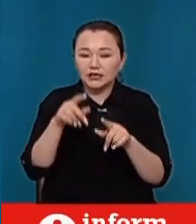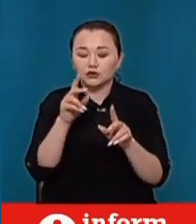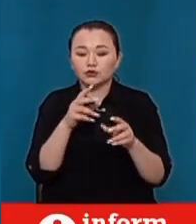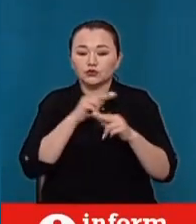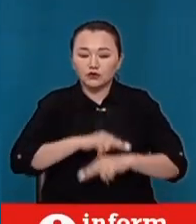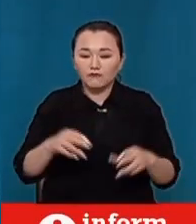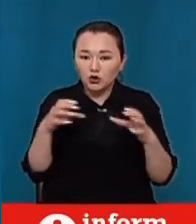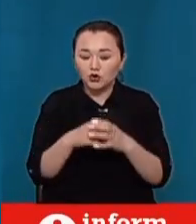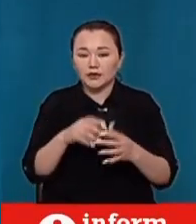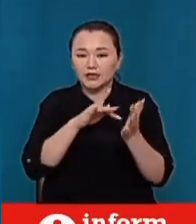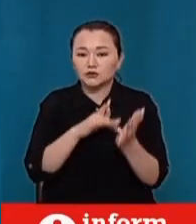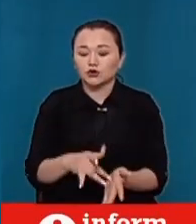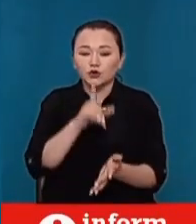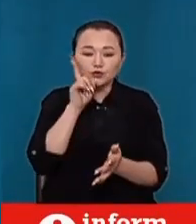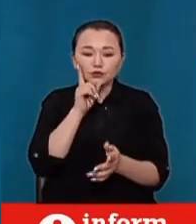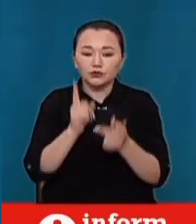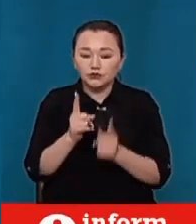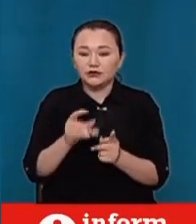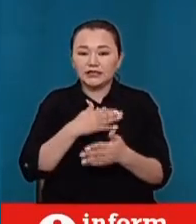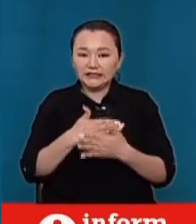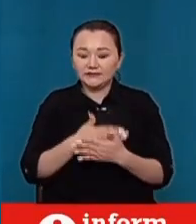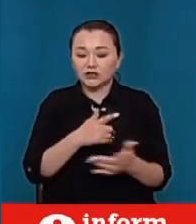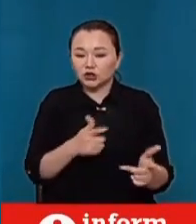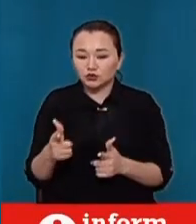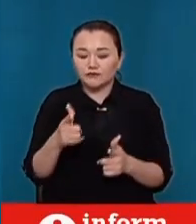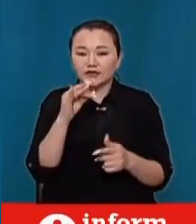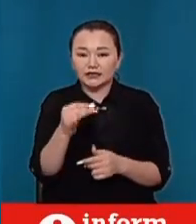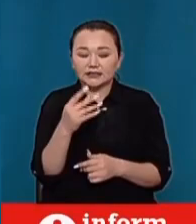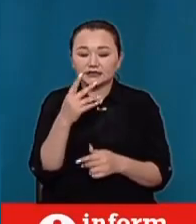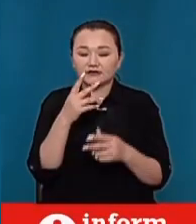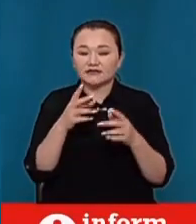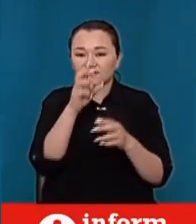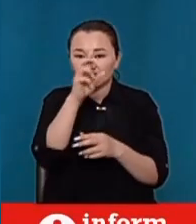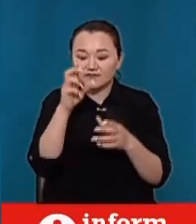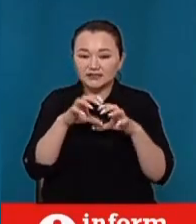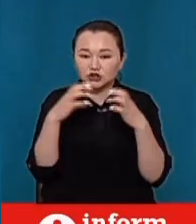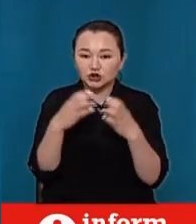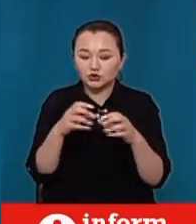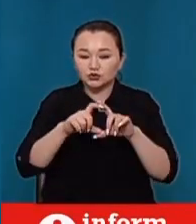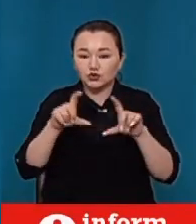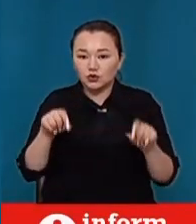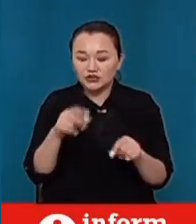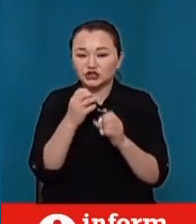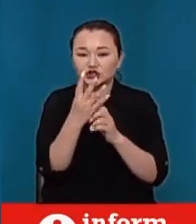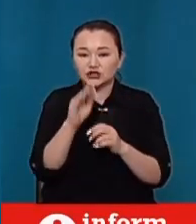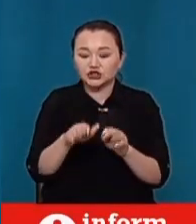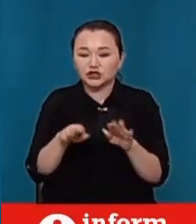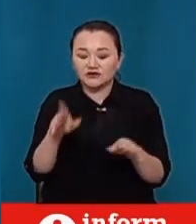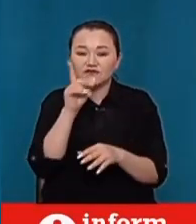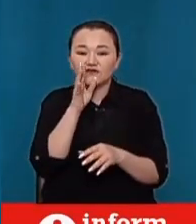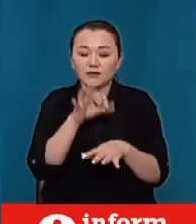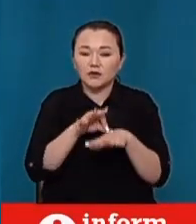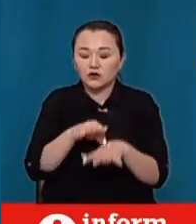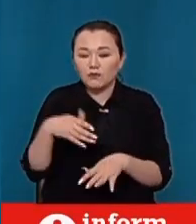экскурсии. Встречать юных натуралистов и активистов готовы и дворцы школьников. 14 тысяч детей проведут время